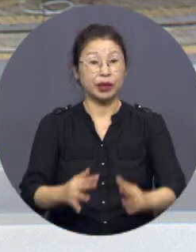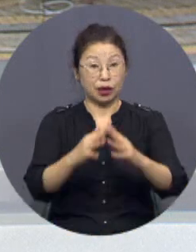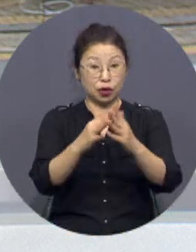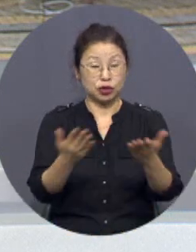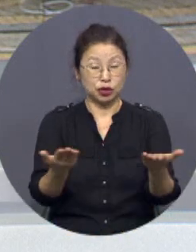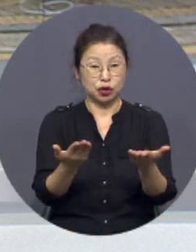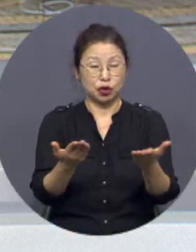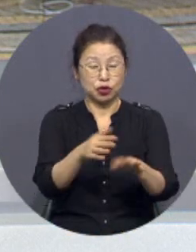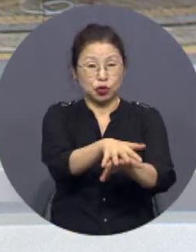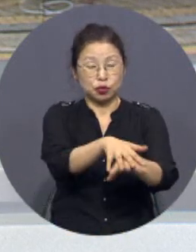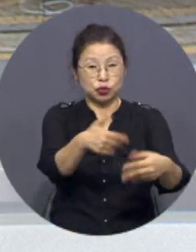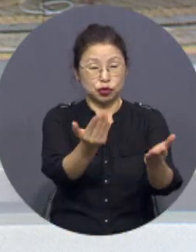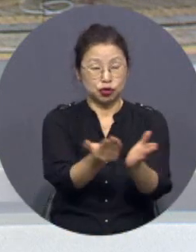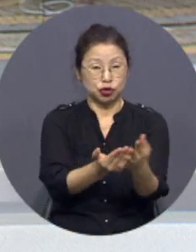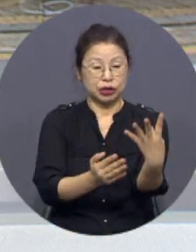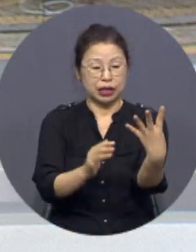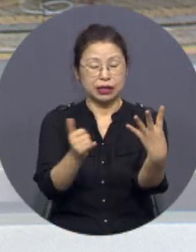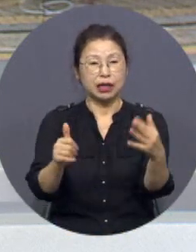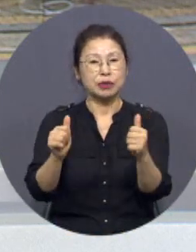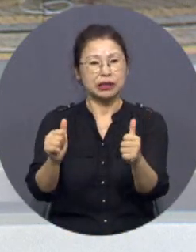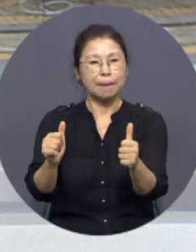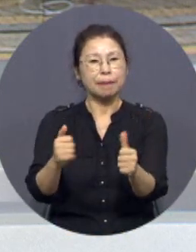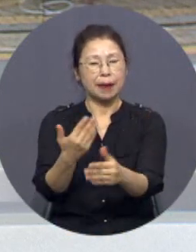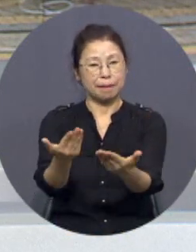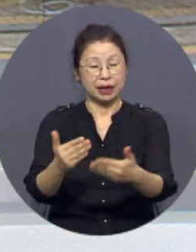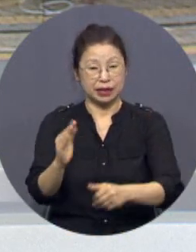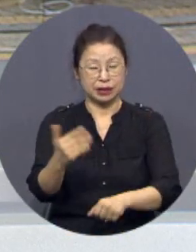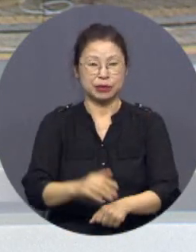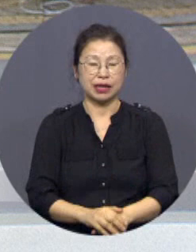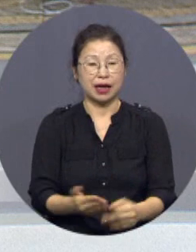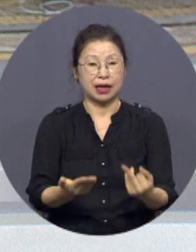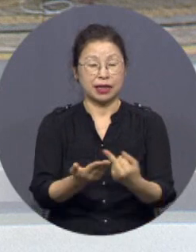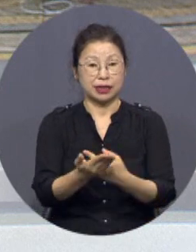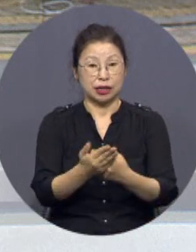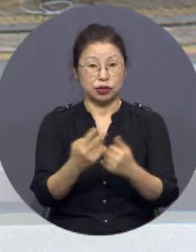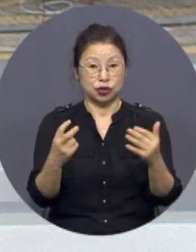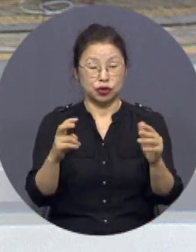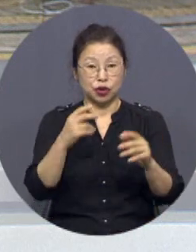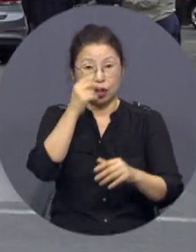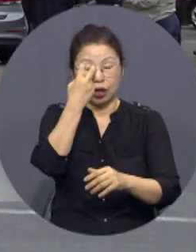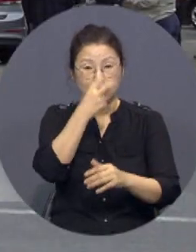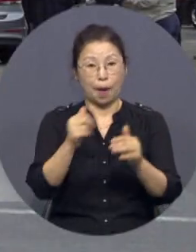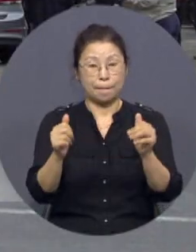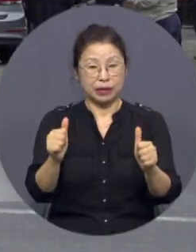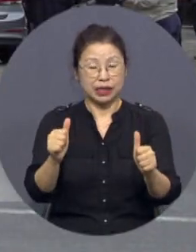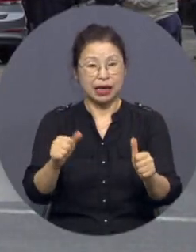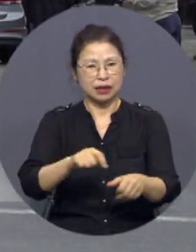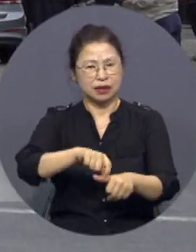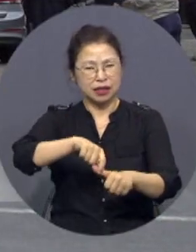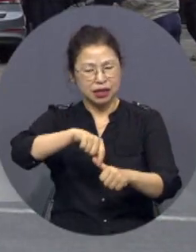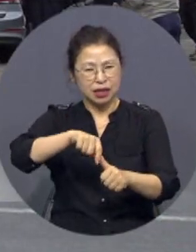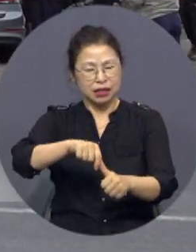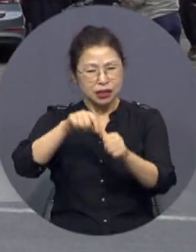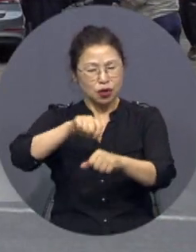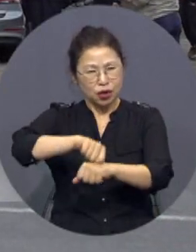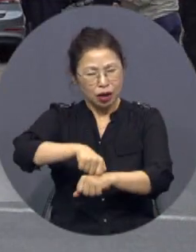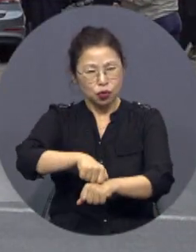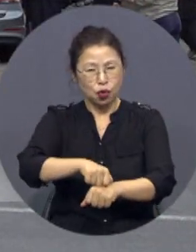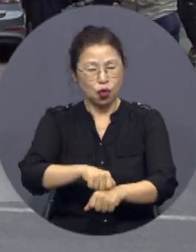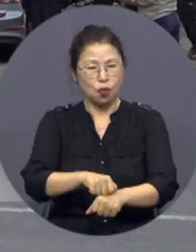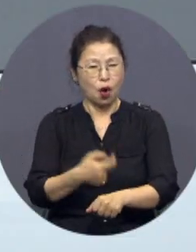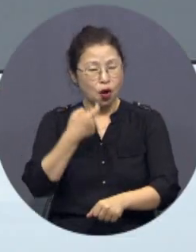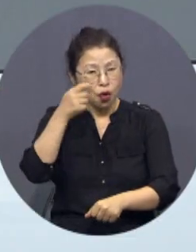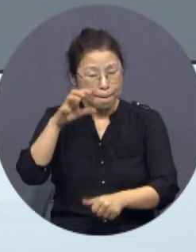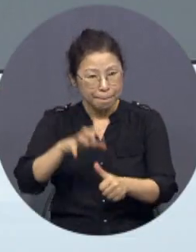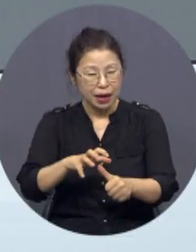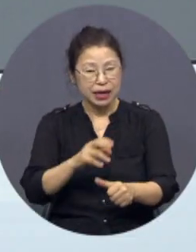건설노조 제주지부 관계자 4명이 재판에 넘겨졌습니다. 제주지방검찰청은 채용 강요와 공동 공갈 등의